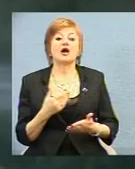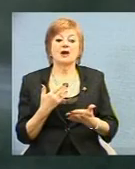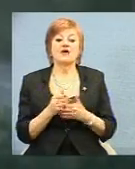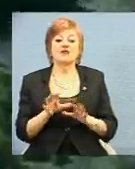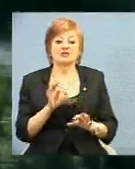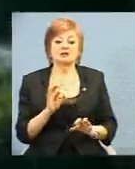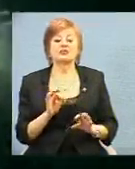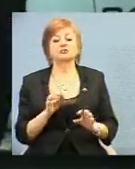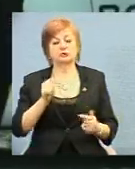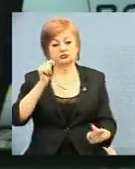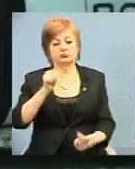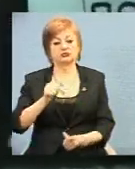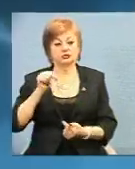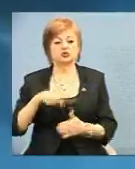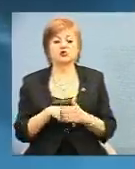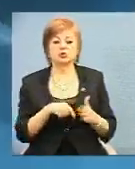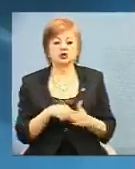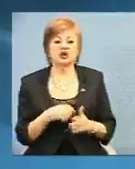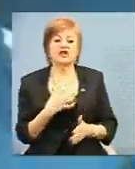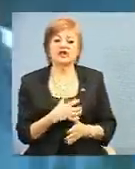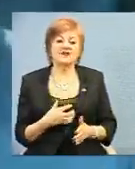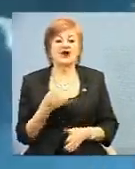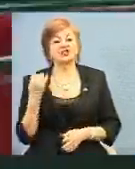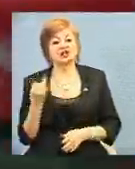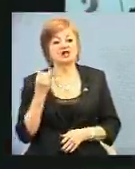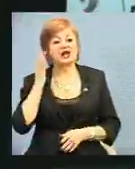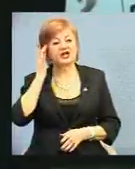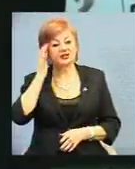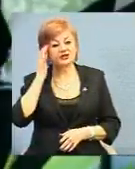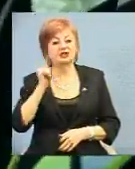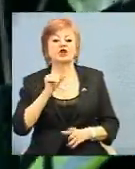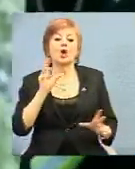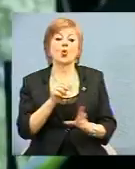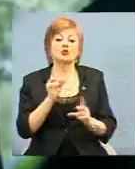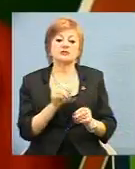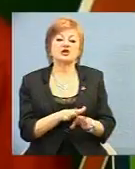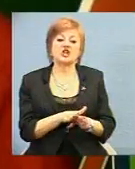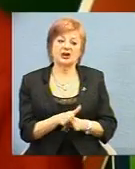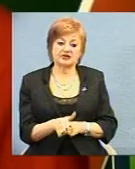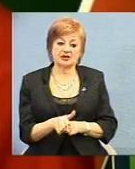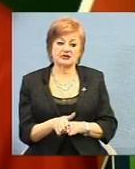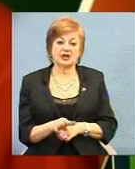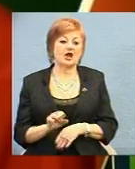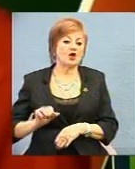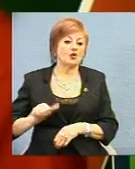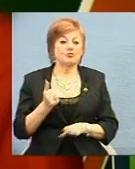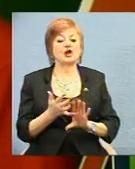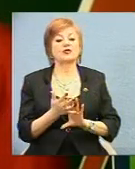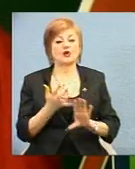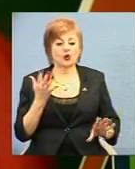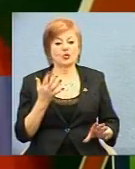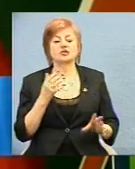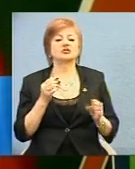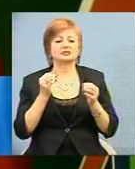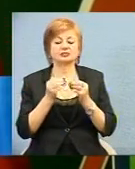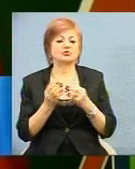Форма повинна відповідати змісту. Важлива не тільки цікава ідея, а й її успішна реалізація. В першу чергу критерії ті ж, що